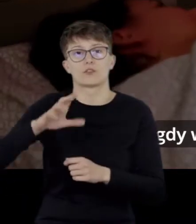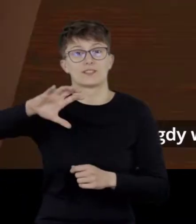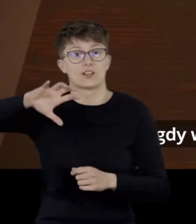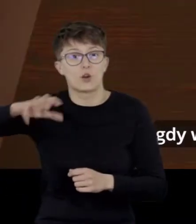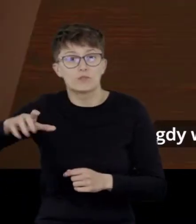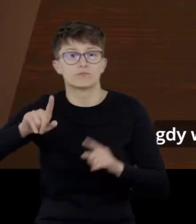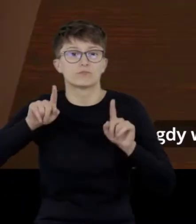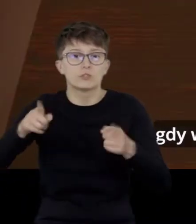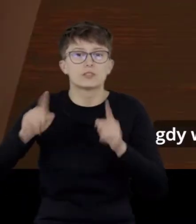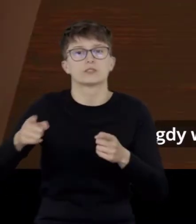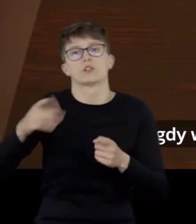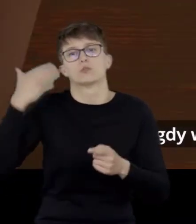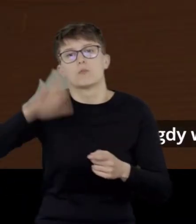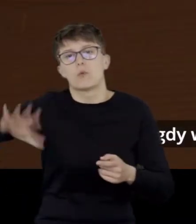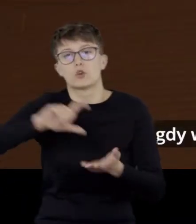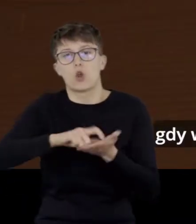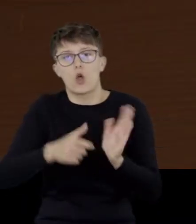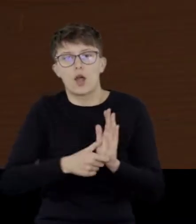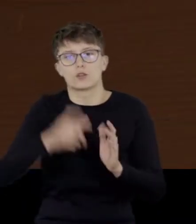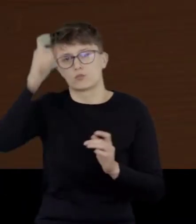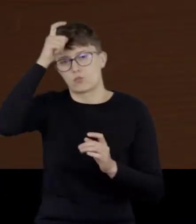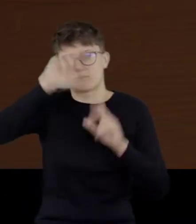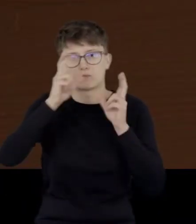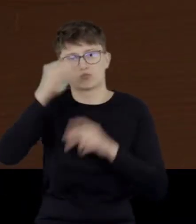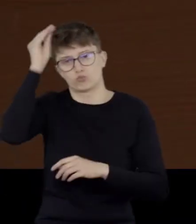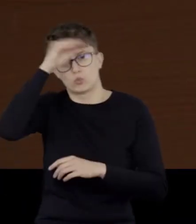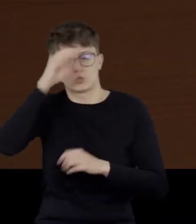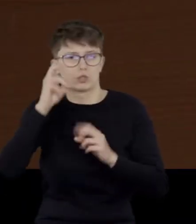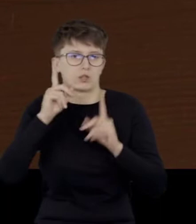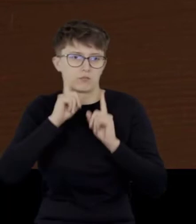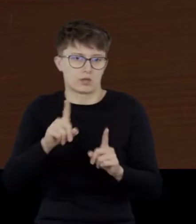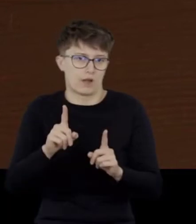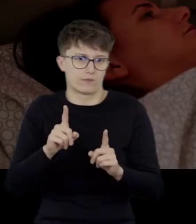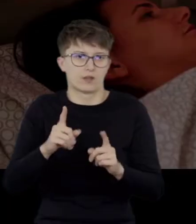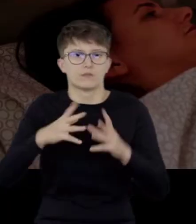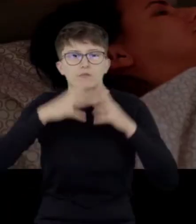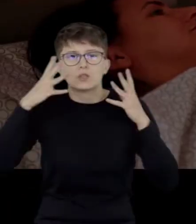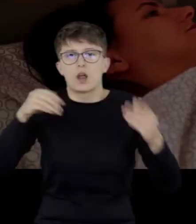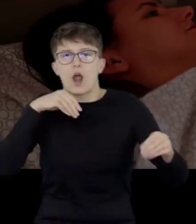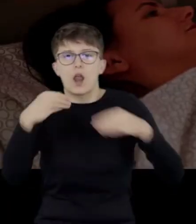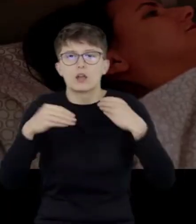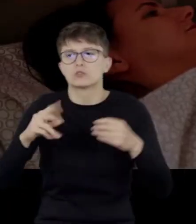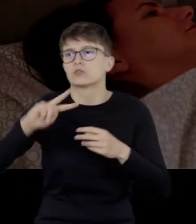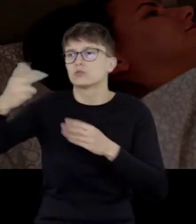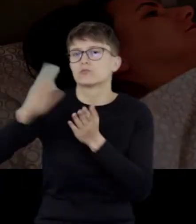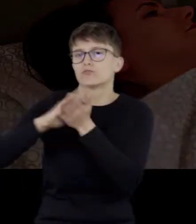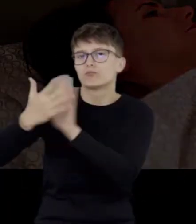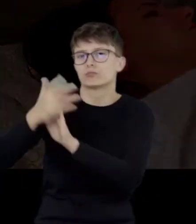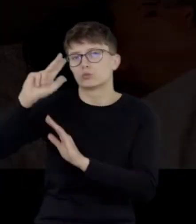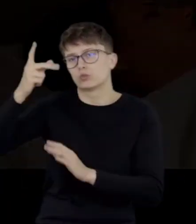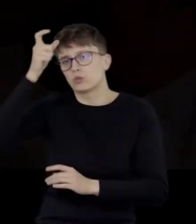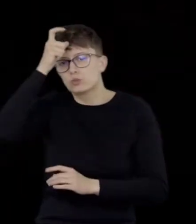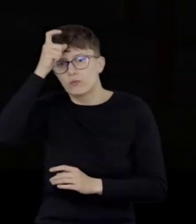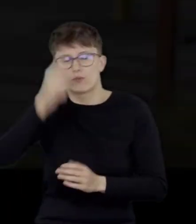Wchodzi się w zespół organizatorów społeczności lokalnej, człowiek uczy się tak naprawdę wielkiej elastyczności do